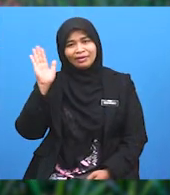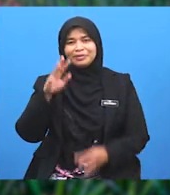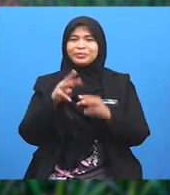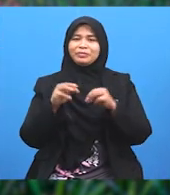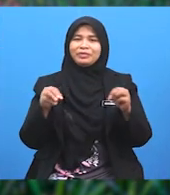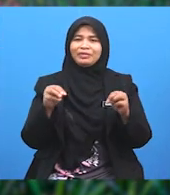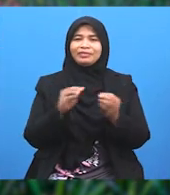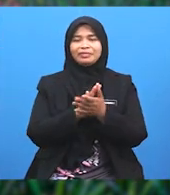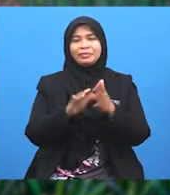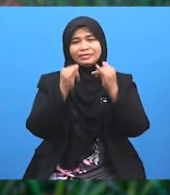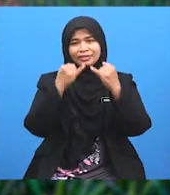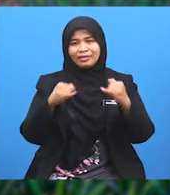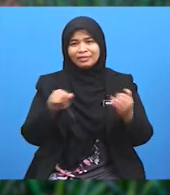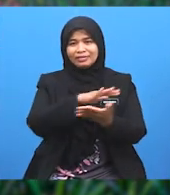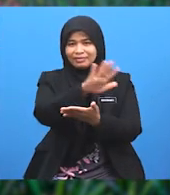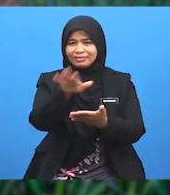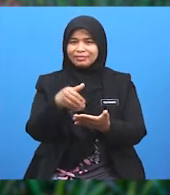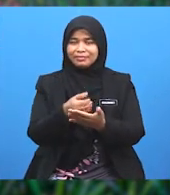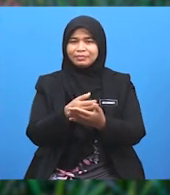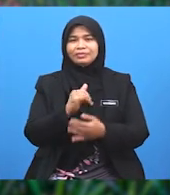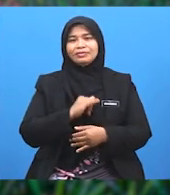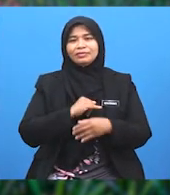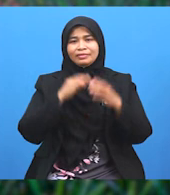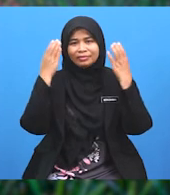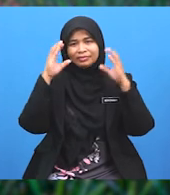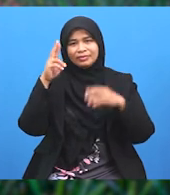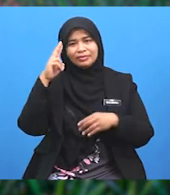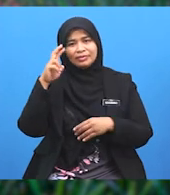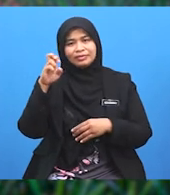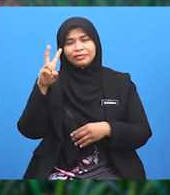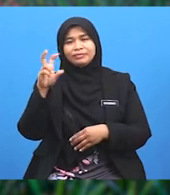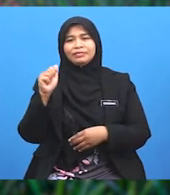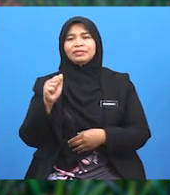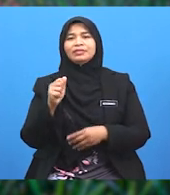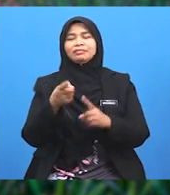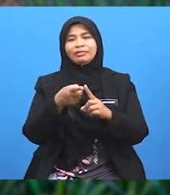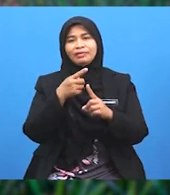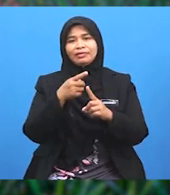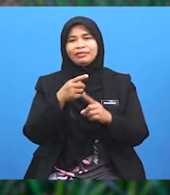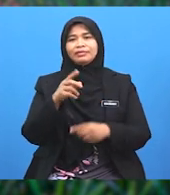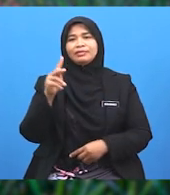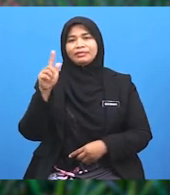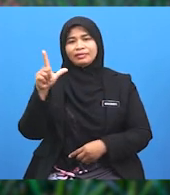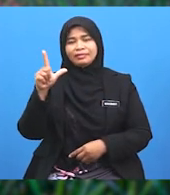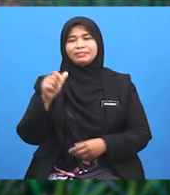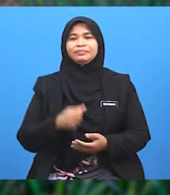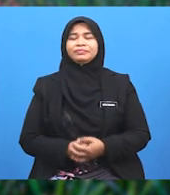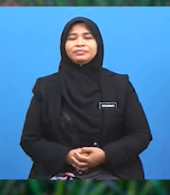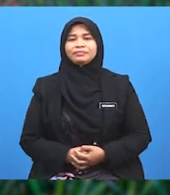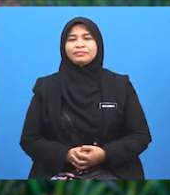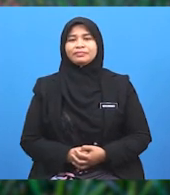murid-murid. Selamat sejahtera semua. Saya Cikgu Rewadi Karnaniti dari Sekolah Kebangsaan Taman Desa Kuala